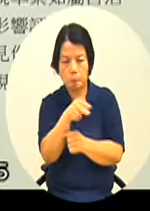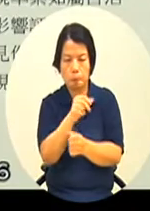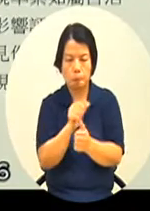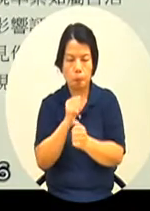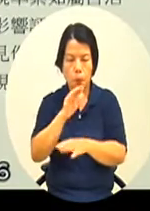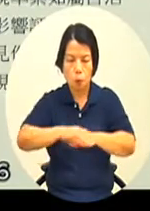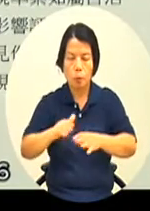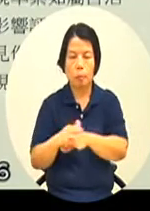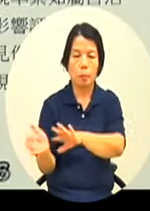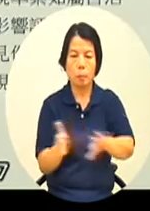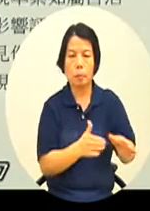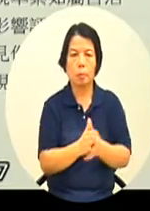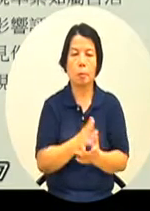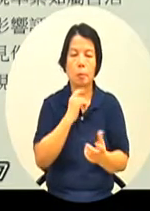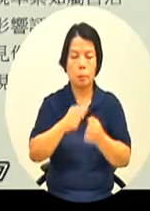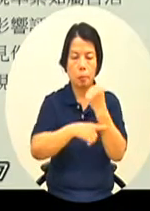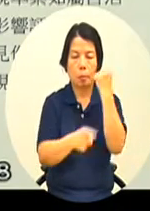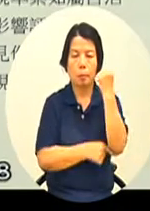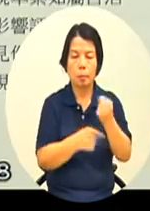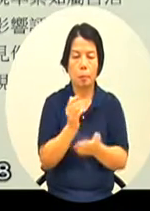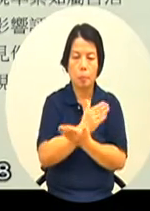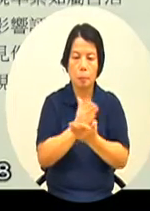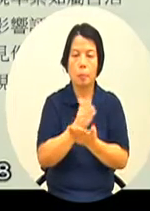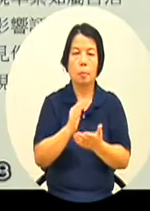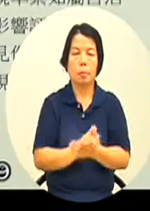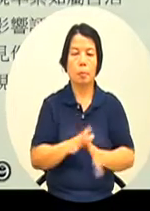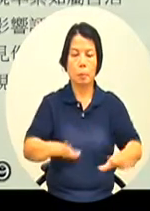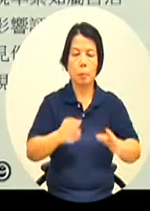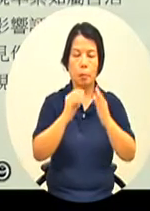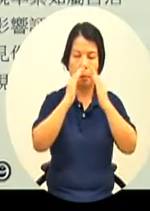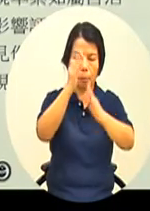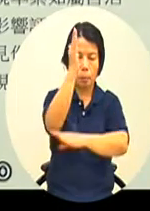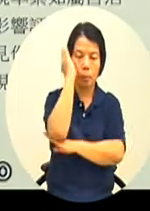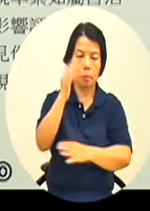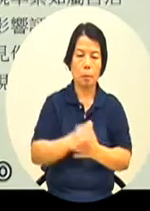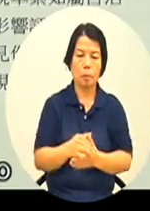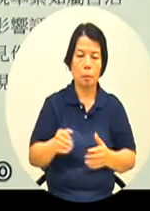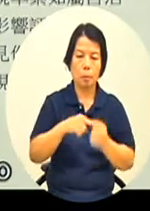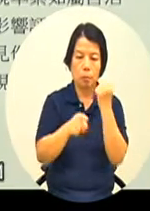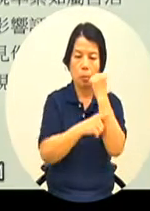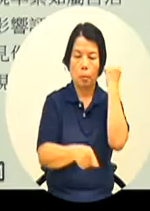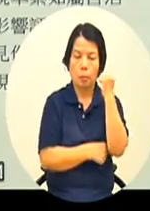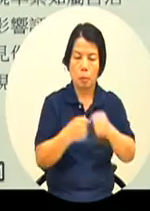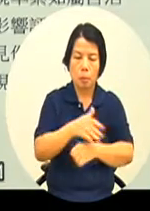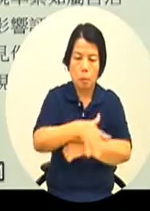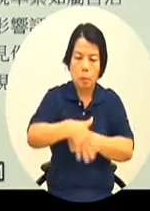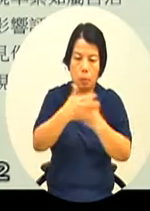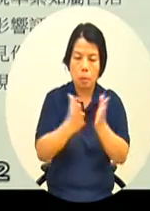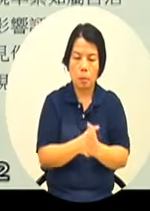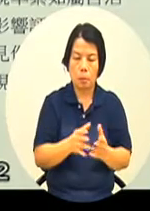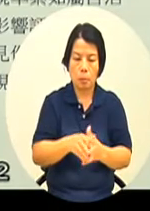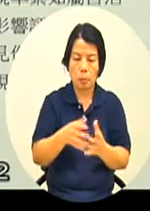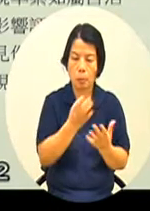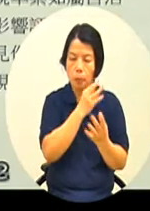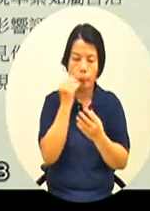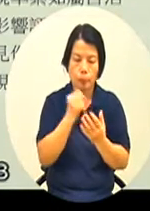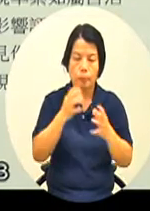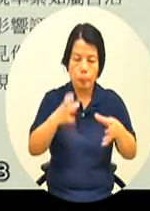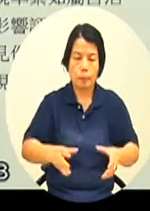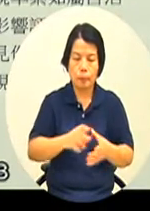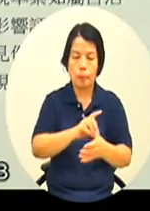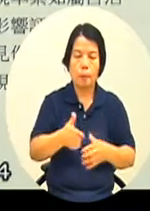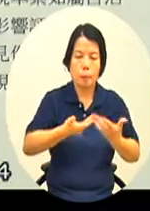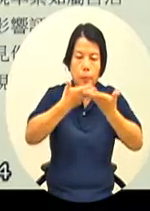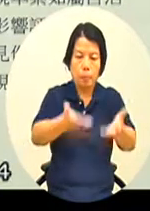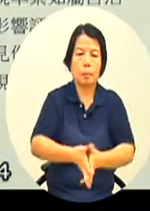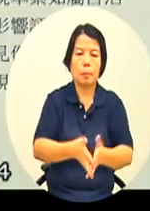次就法规审议部分，市府各法规主管机关草拟释法规草案之后，会提送市府法